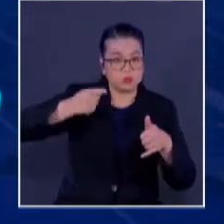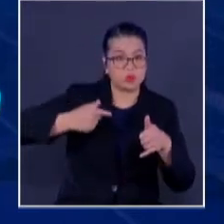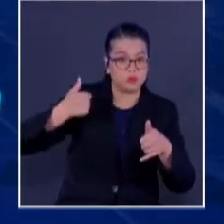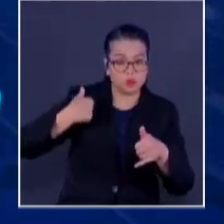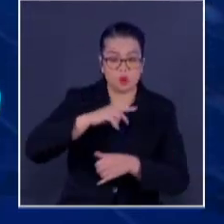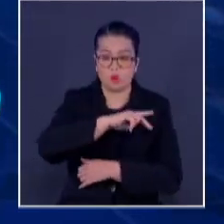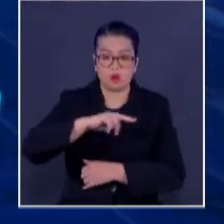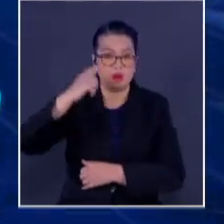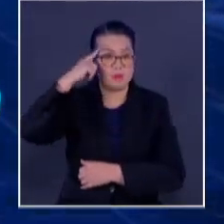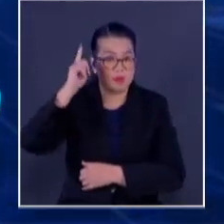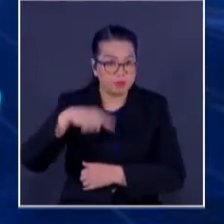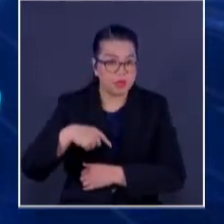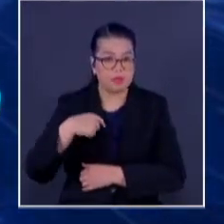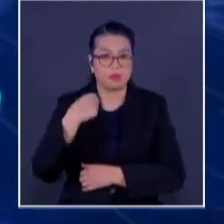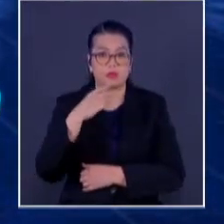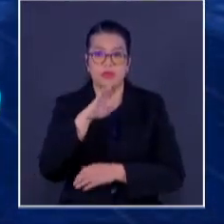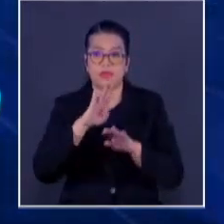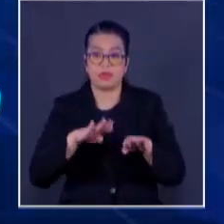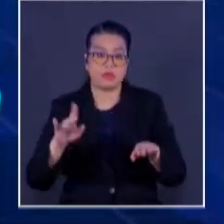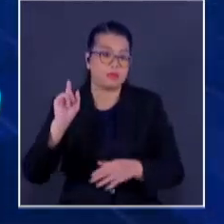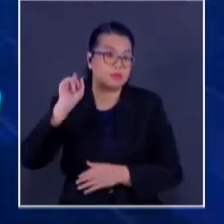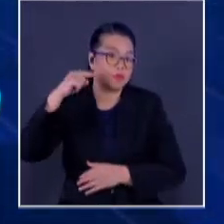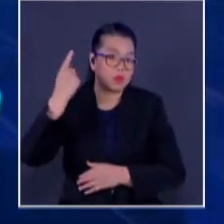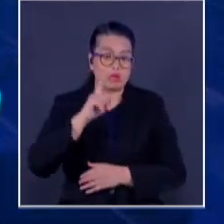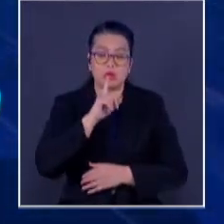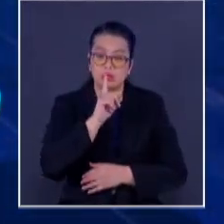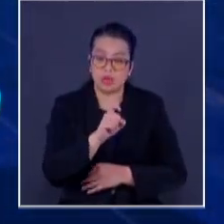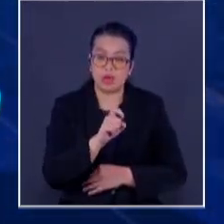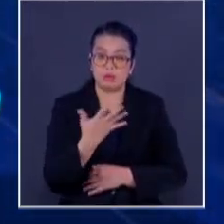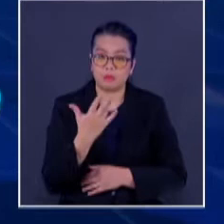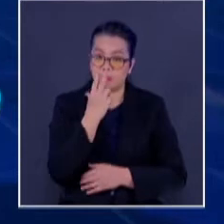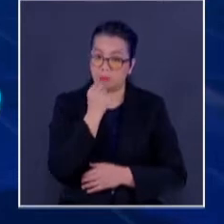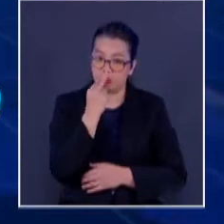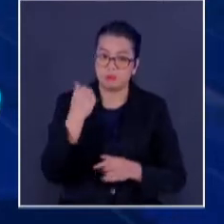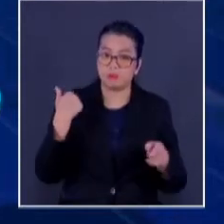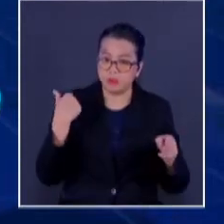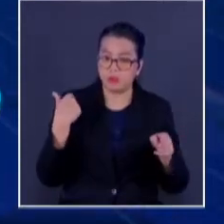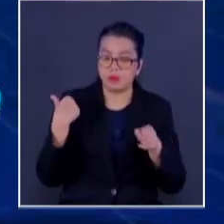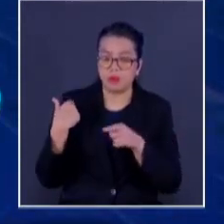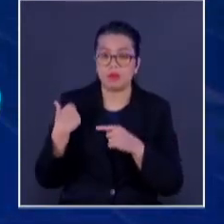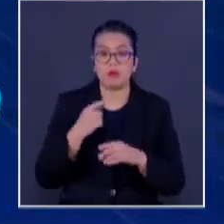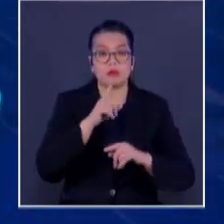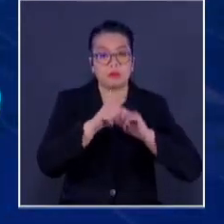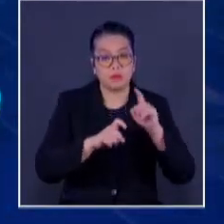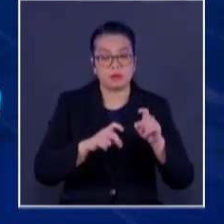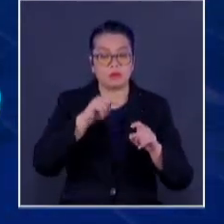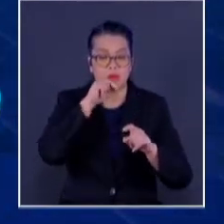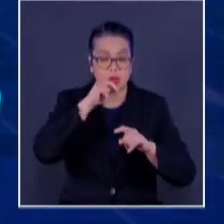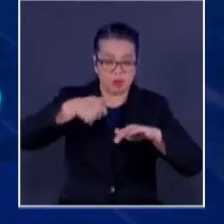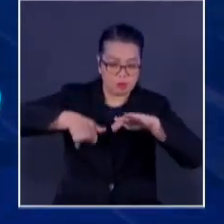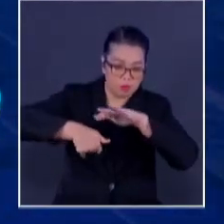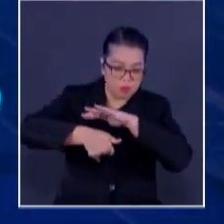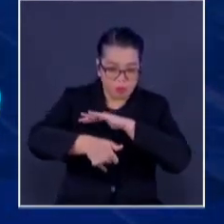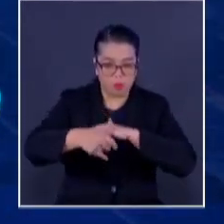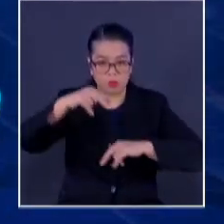ครว่ายน้ำไม่เป็นหรือถ้าเกิดหากเป็นเด็กนักเรียนหญิงเนี่ยก็จะถามไปถึงขั้นที่ว่าเป็นประจำเดือนหรือเปล่าและขณะที่ลงไปในน้ำเนี่ยก็จะค